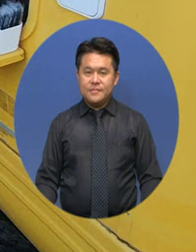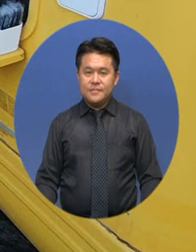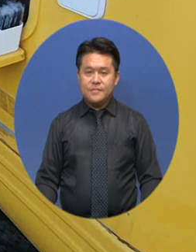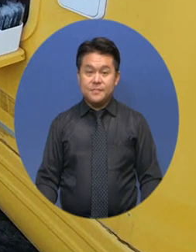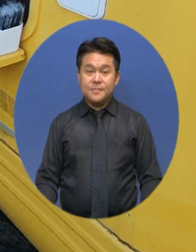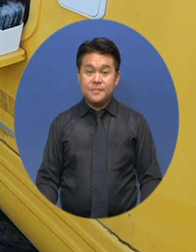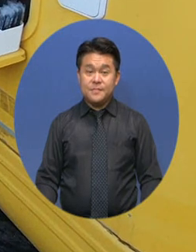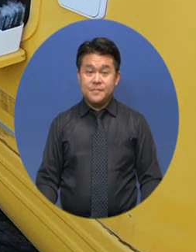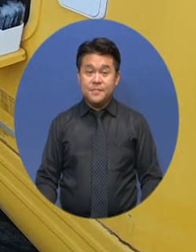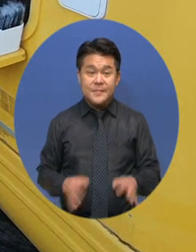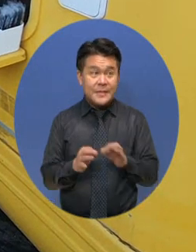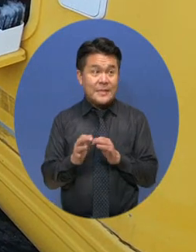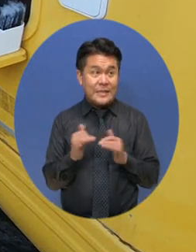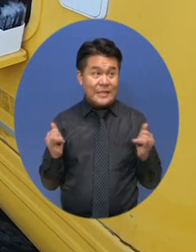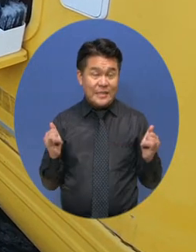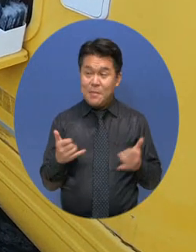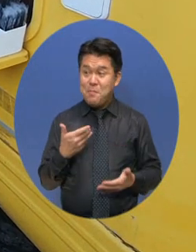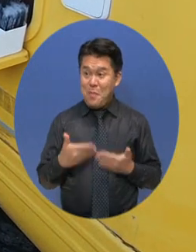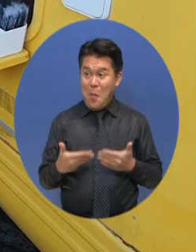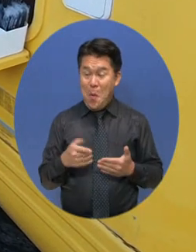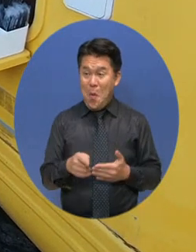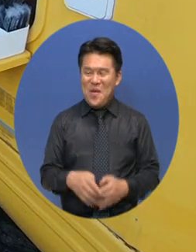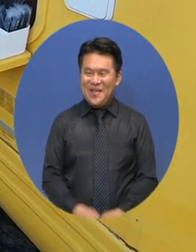상인들의 손길도 더욱 분주해집니다.